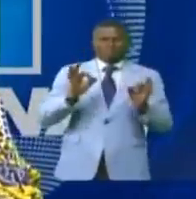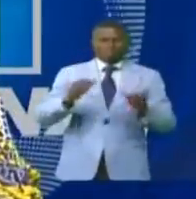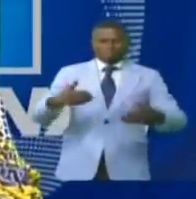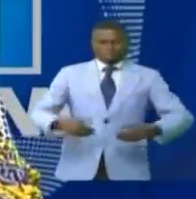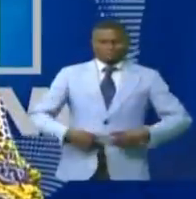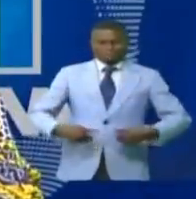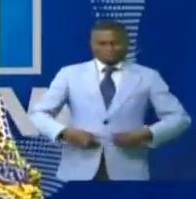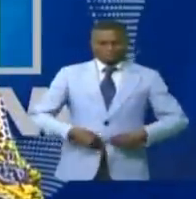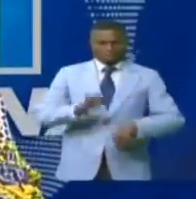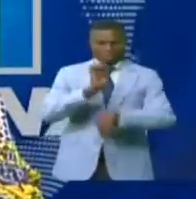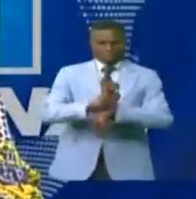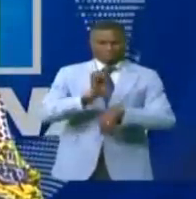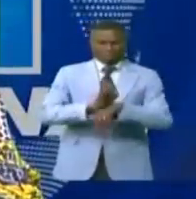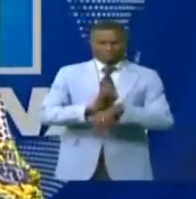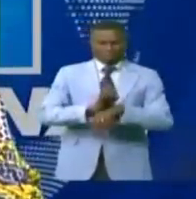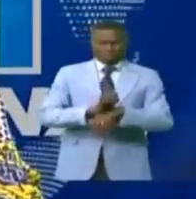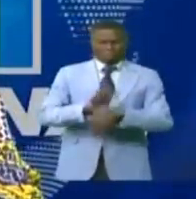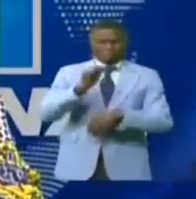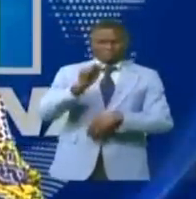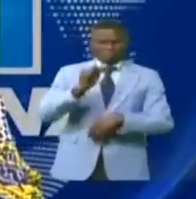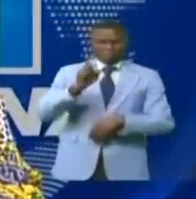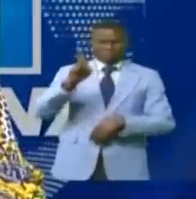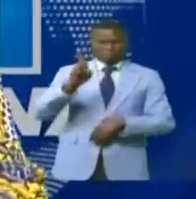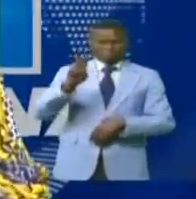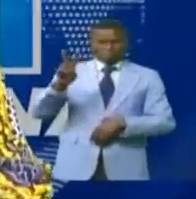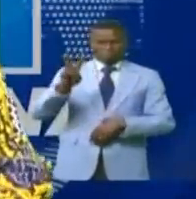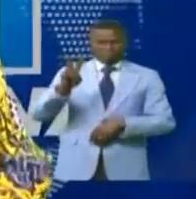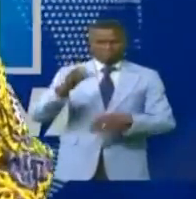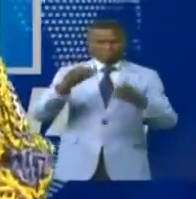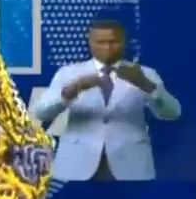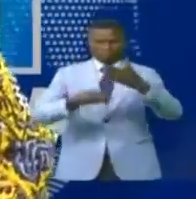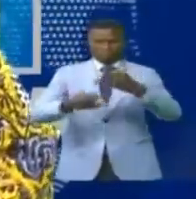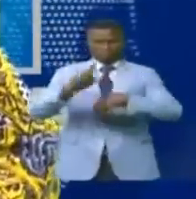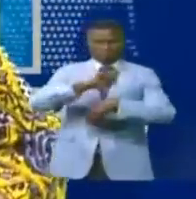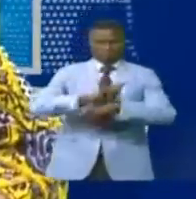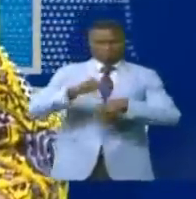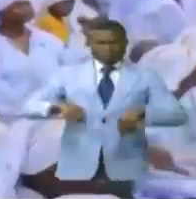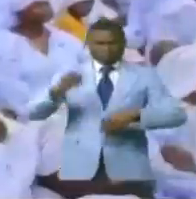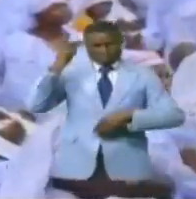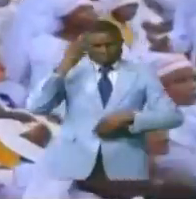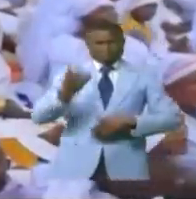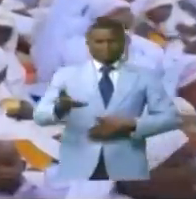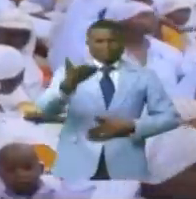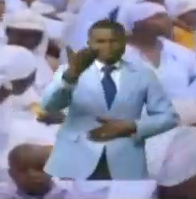jeunesse de l'église adventiste du 7e jour à Kinshasa. Alain Bikaï.